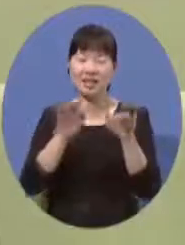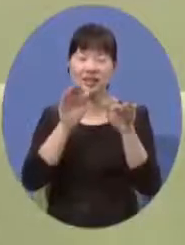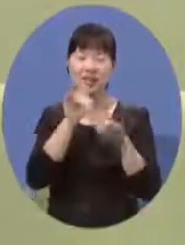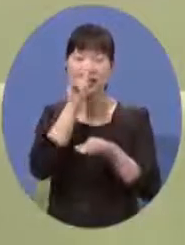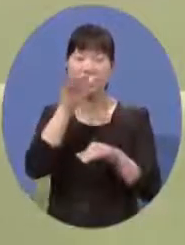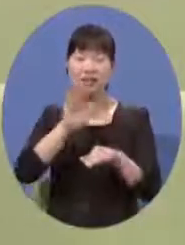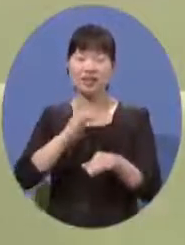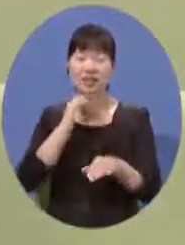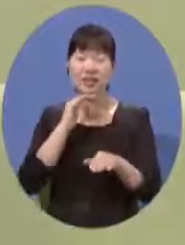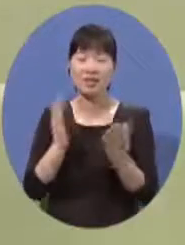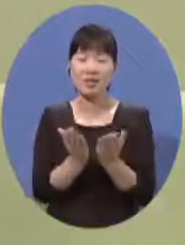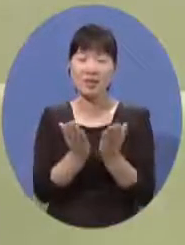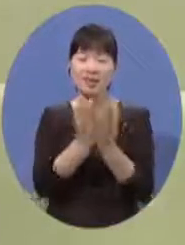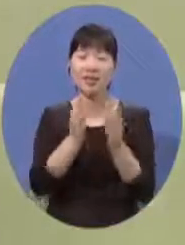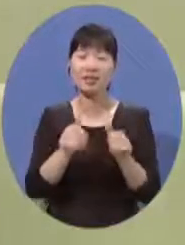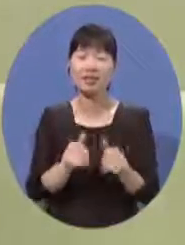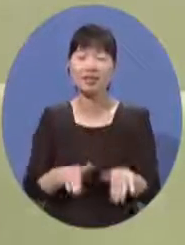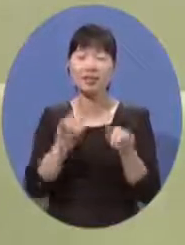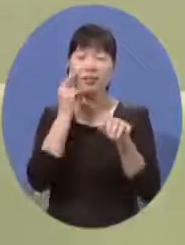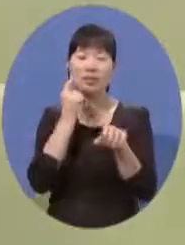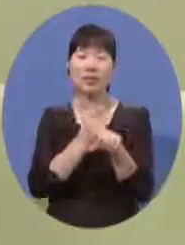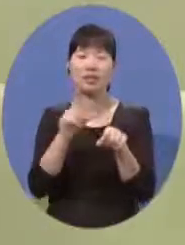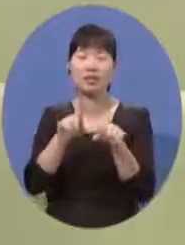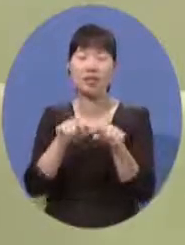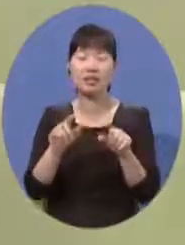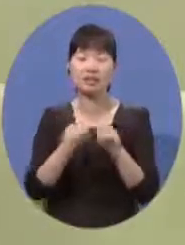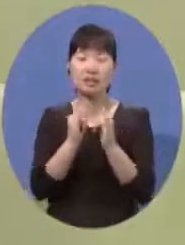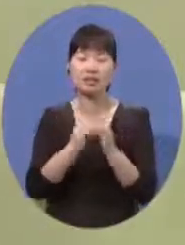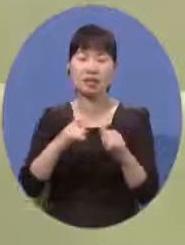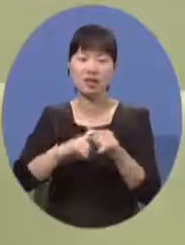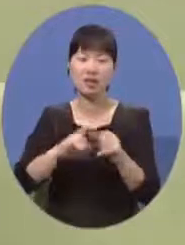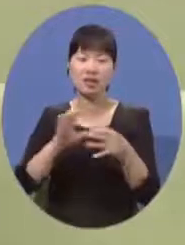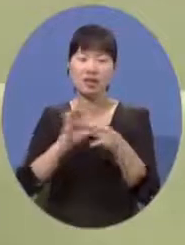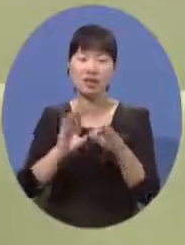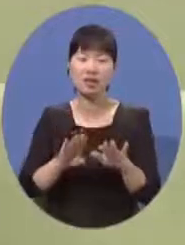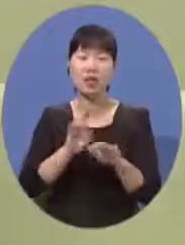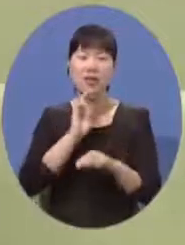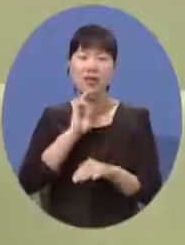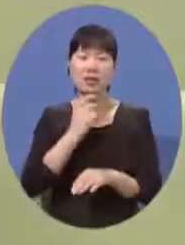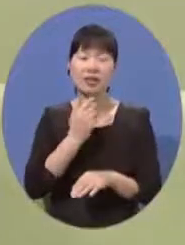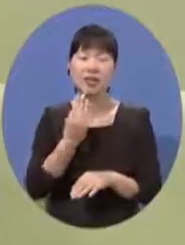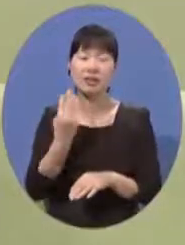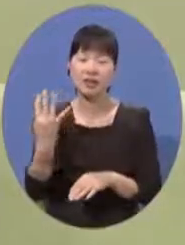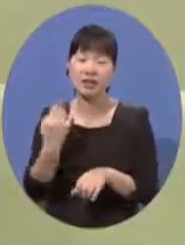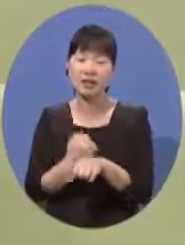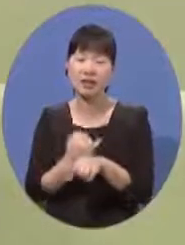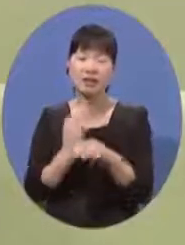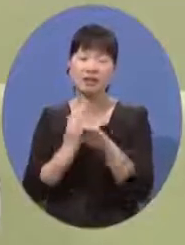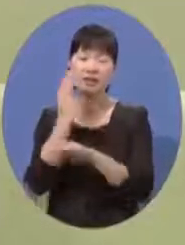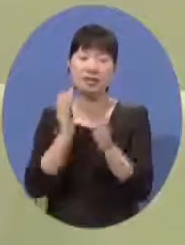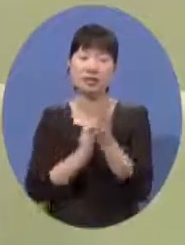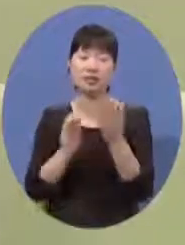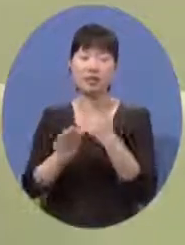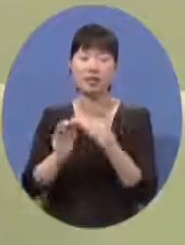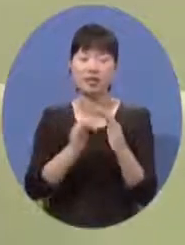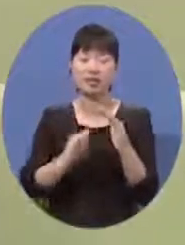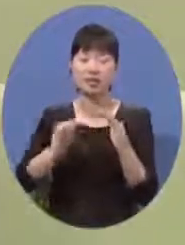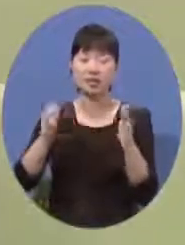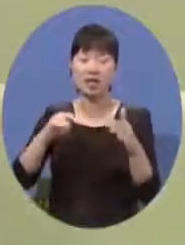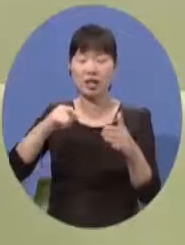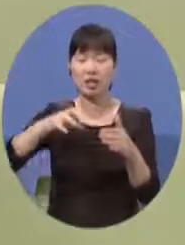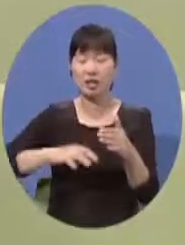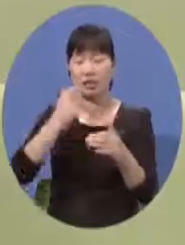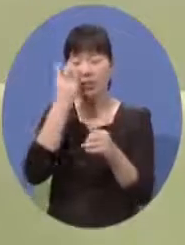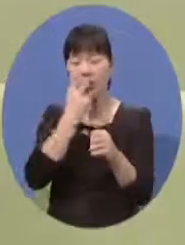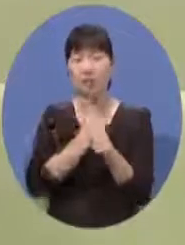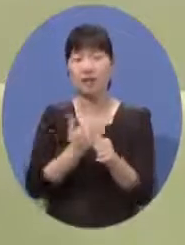맞게 발달을 충분히 못했을 때. 그러니까 사회적 관계라는 건 적어도 만 3세, 만 4세 지나서야 맺잖아요. 그전에 이제 가족 내에서